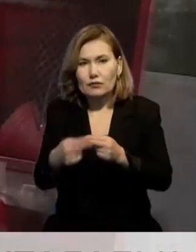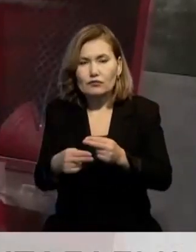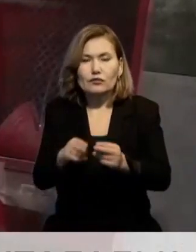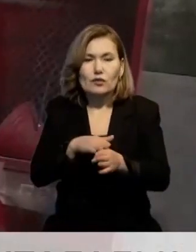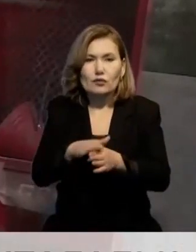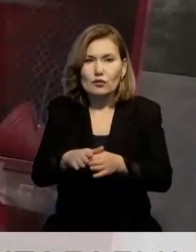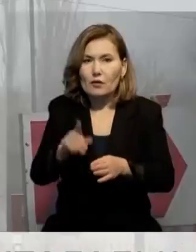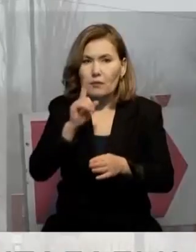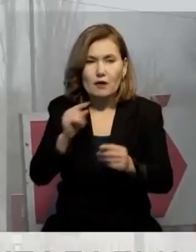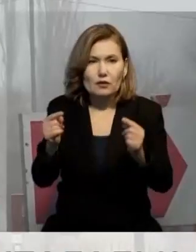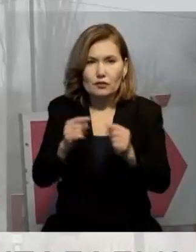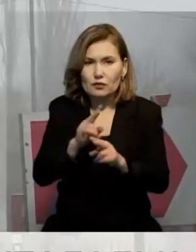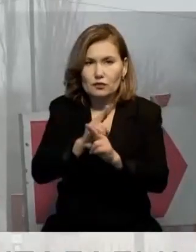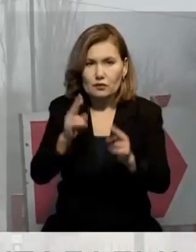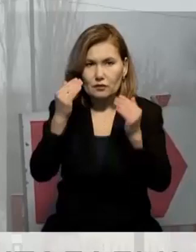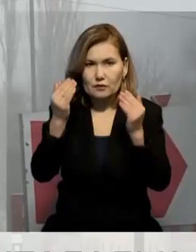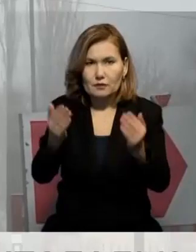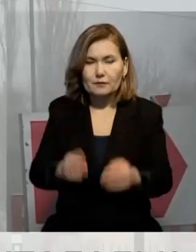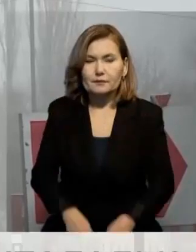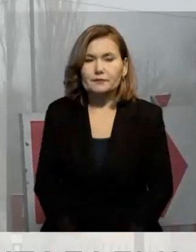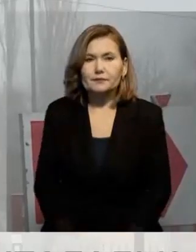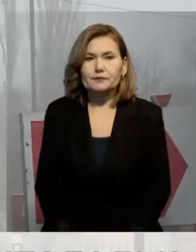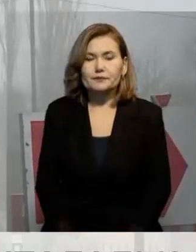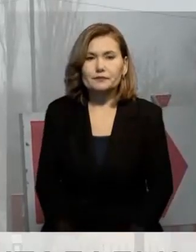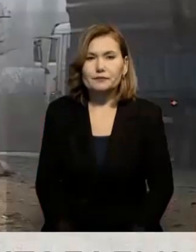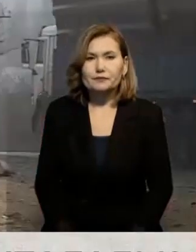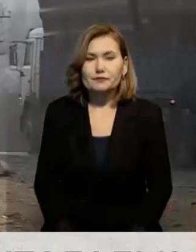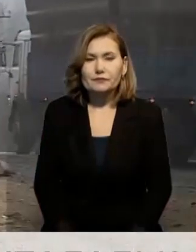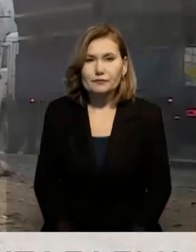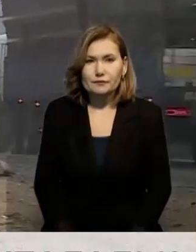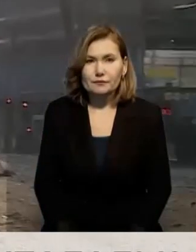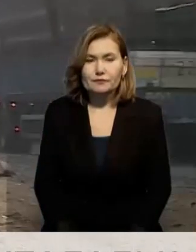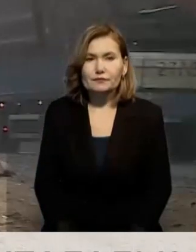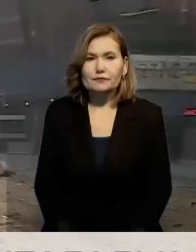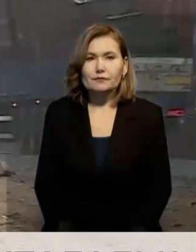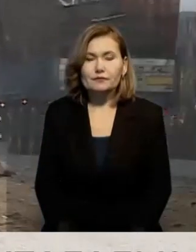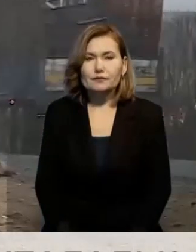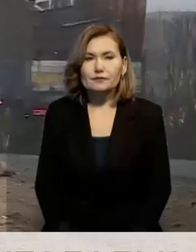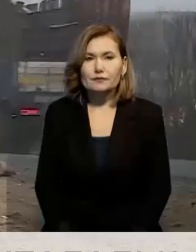көрсетеді. Жандос Жұмабек, Ерболат Әбіш, Қуаныш Әбуов, Хабар 24, Түркістан облысы.